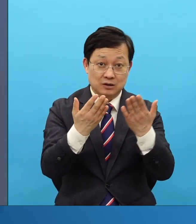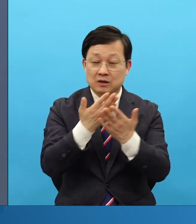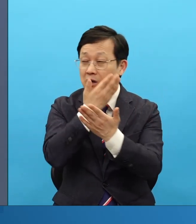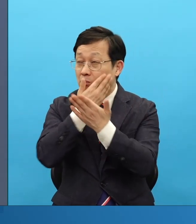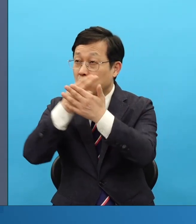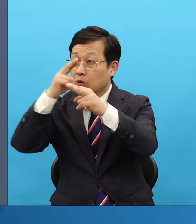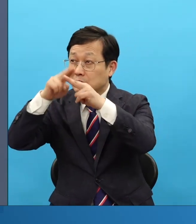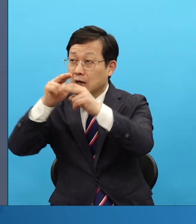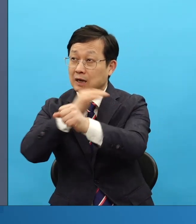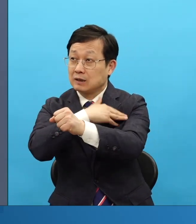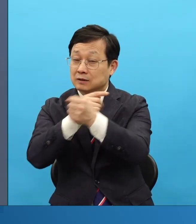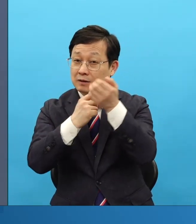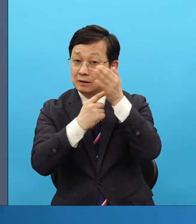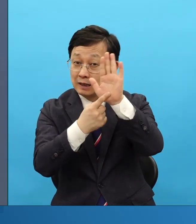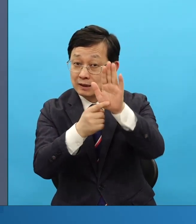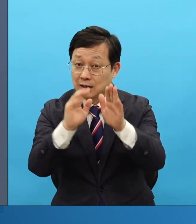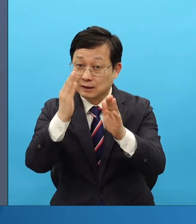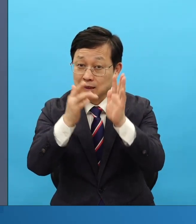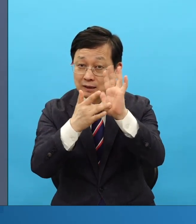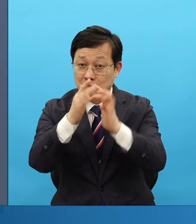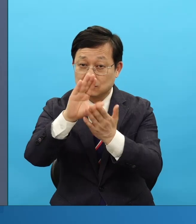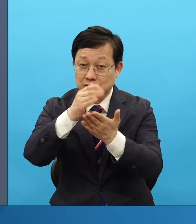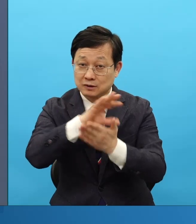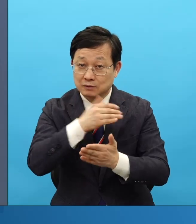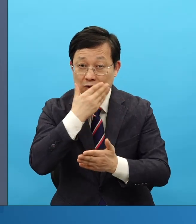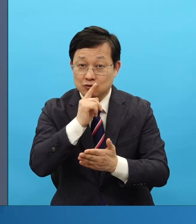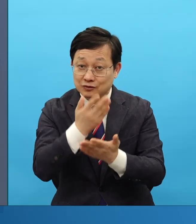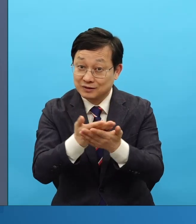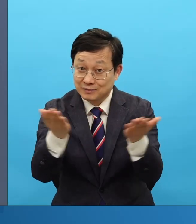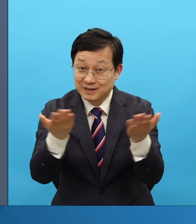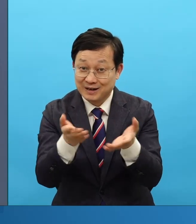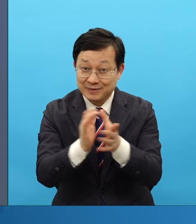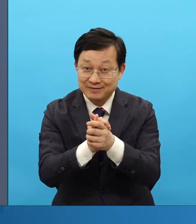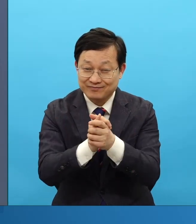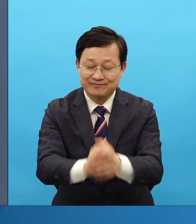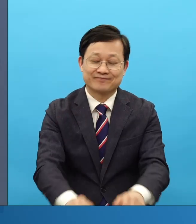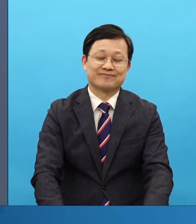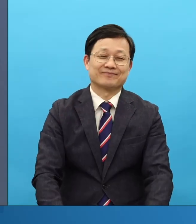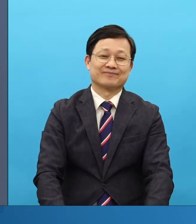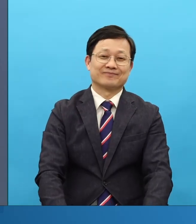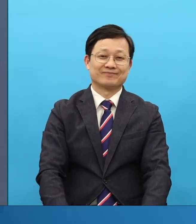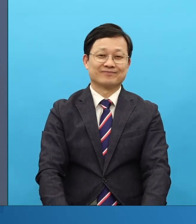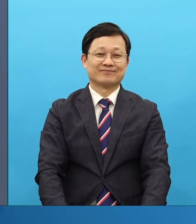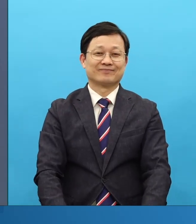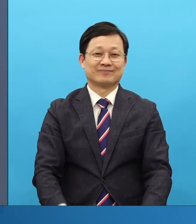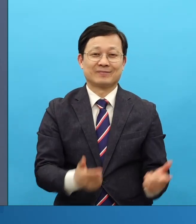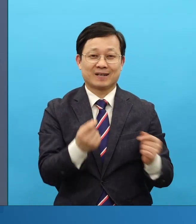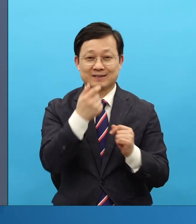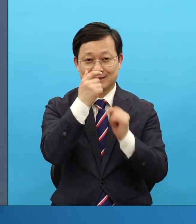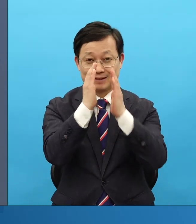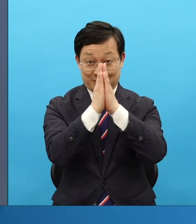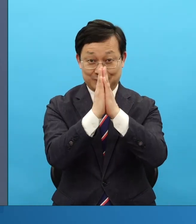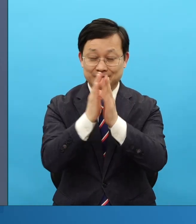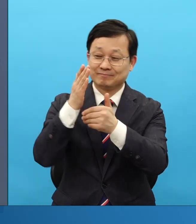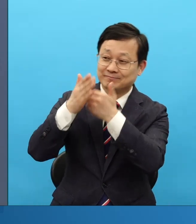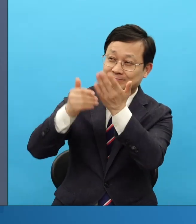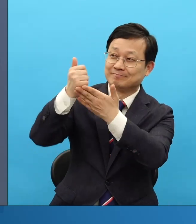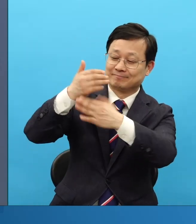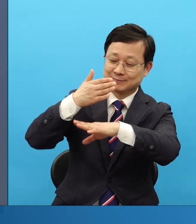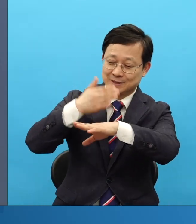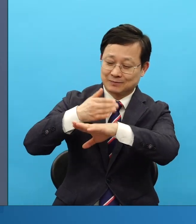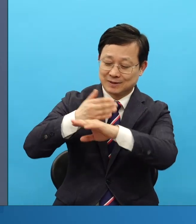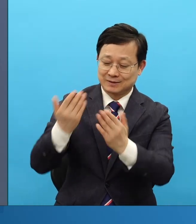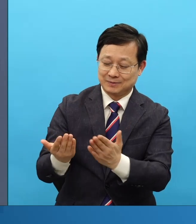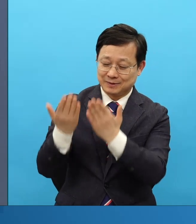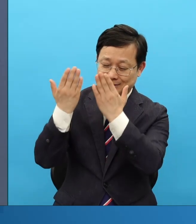되기를 예수 그리스도 이름으로 축복합니다. I bless you for these blessings of the three feasts, especially the feast of the ungathered will come 기도하겠습니다. upon you. Let's 하나님께 pray.